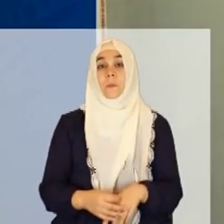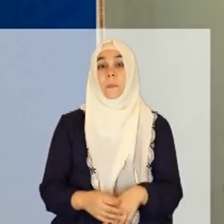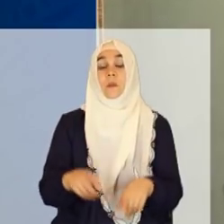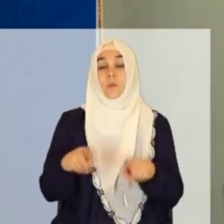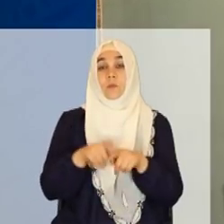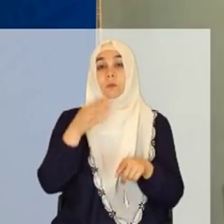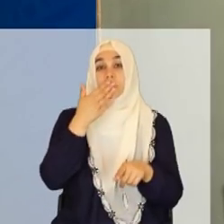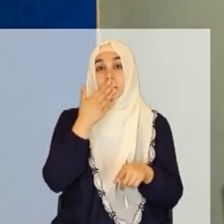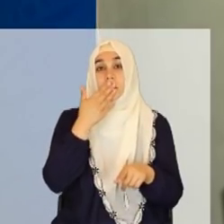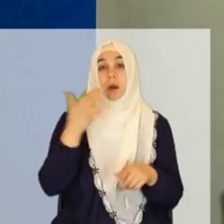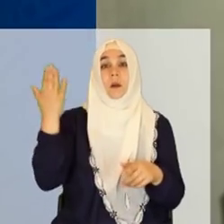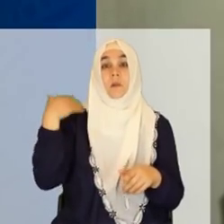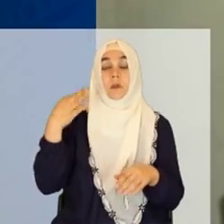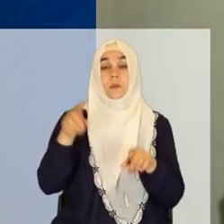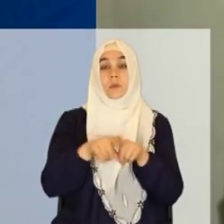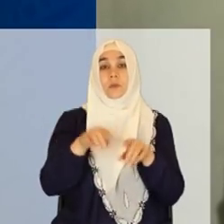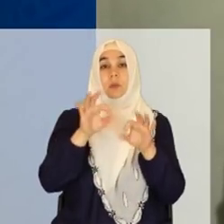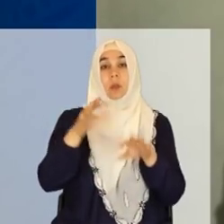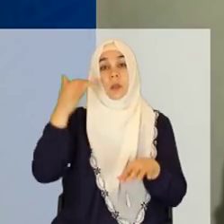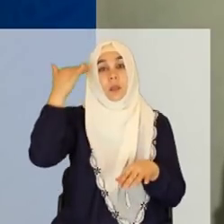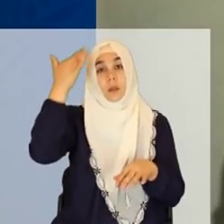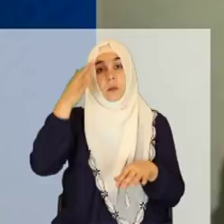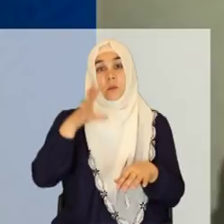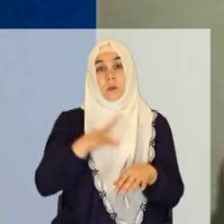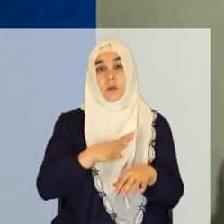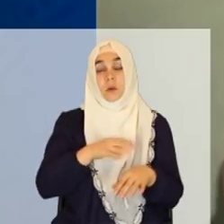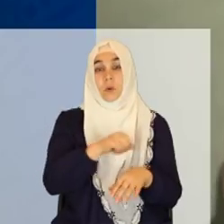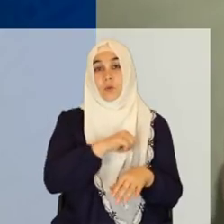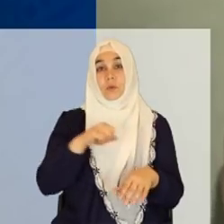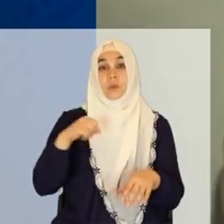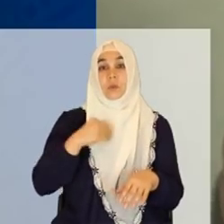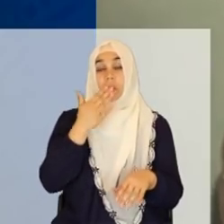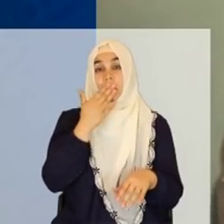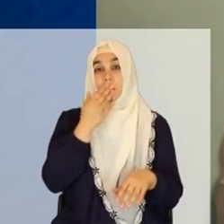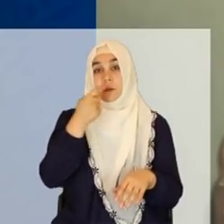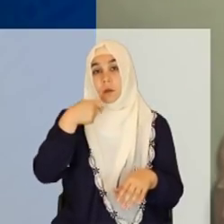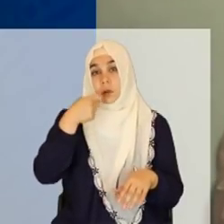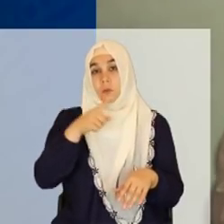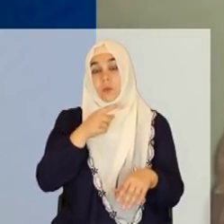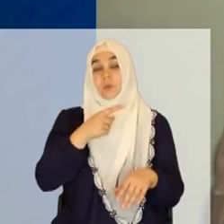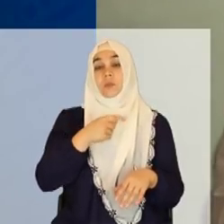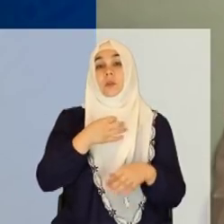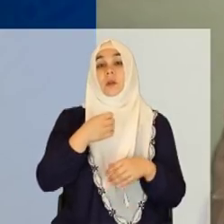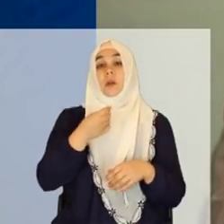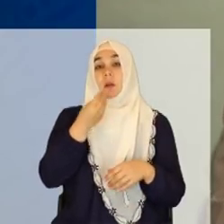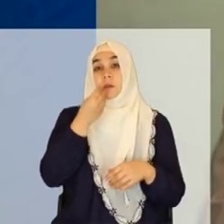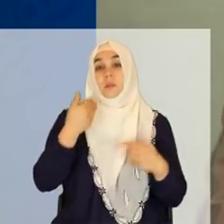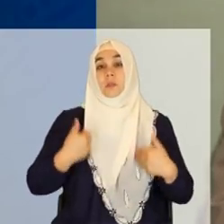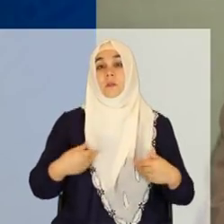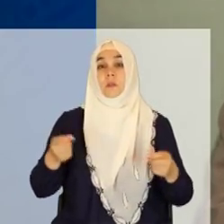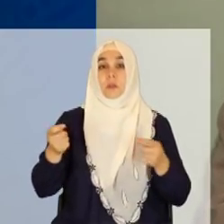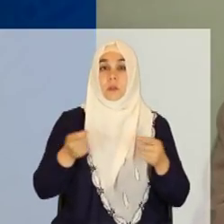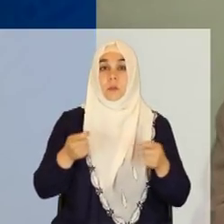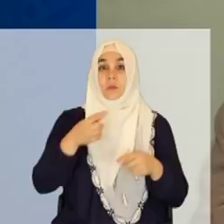Bu rozada avval aytib o'tganimizdek niyat bilan o'zini oziq-ovqatdan va shahvatdan tiyib turishni